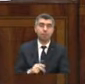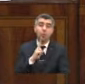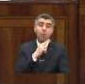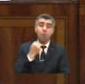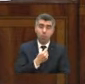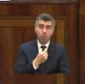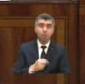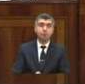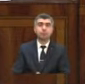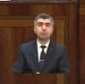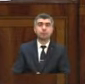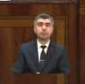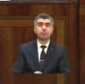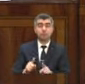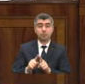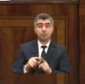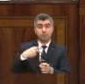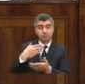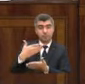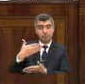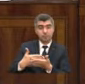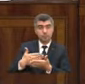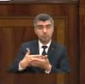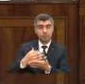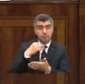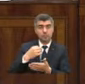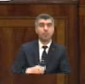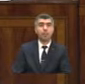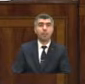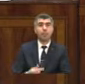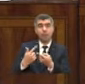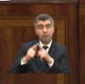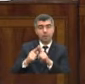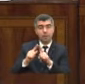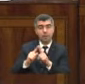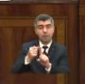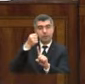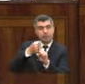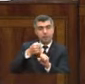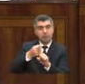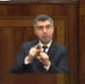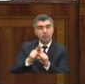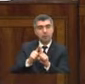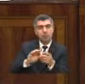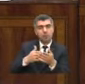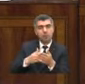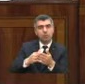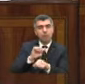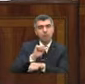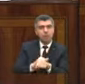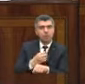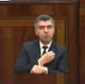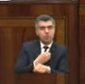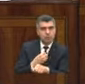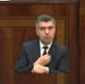سي العثماني جات بواحد تصريح حكومي واللي قالت فيه بأنه غادي يديروا استكمال التغطية الصحية للفئات المستهدفة اللي هما